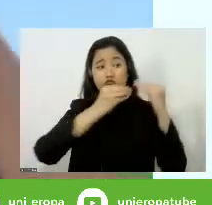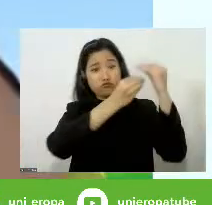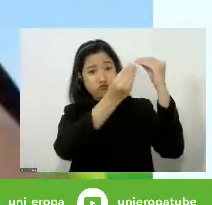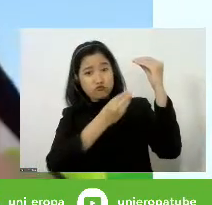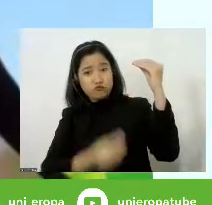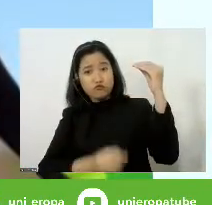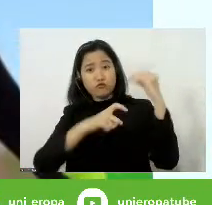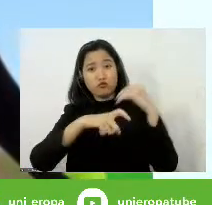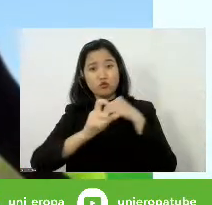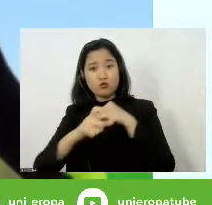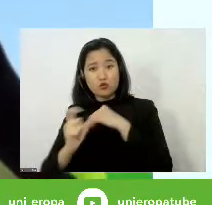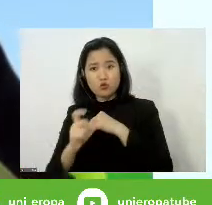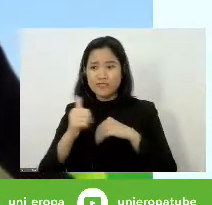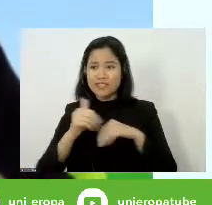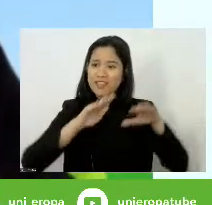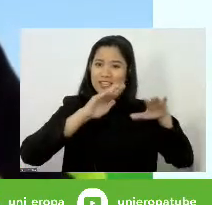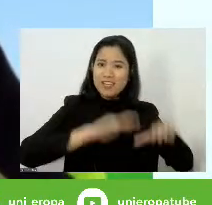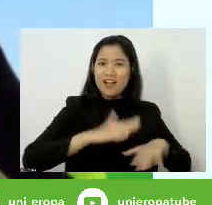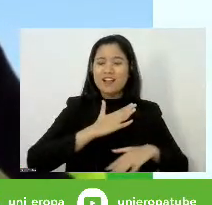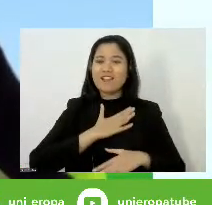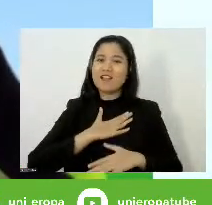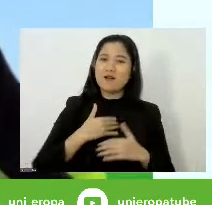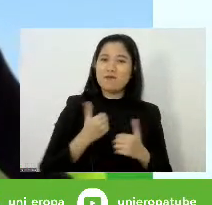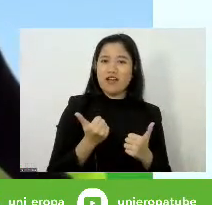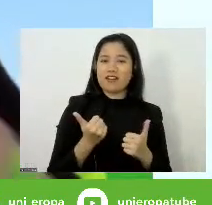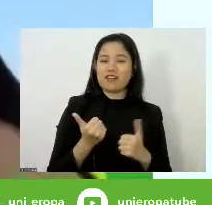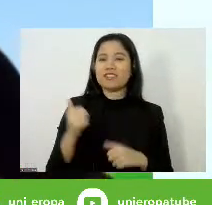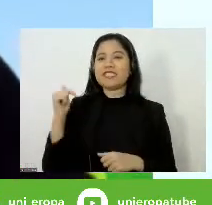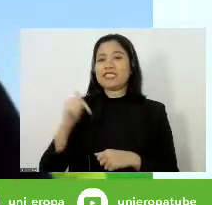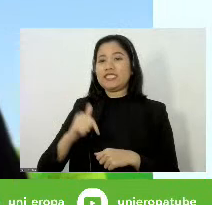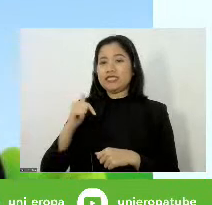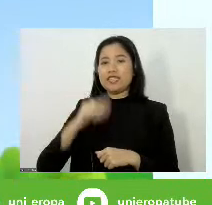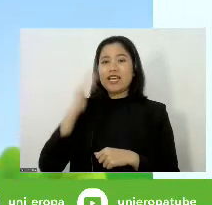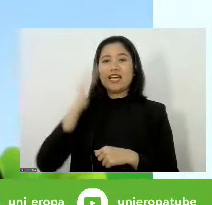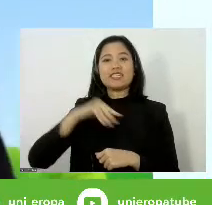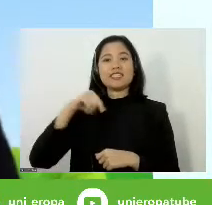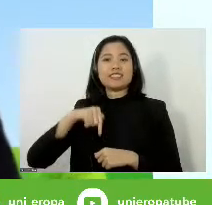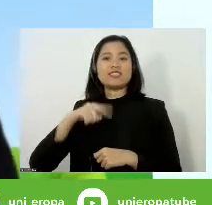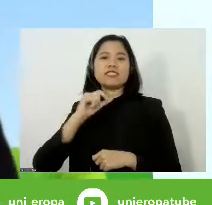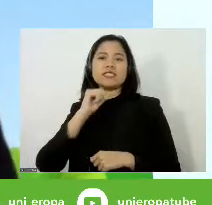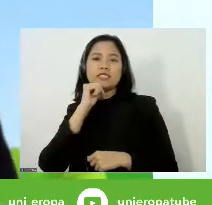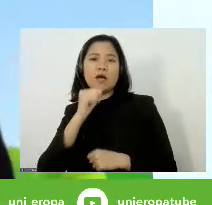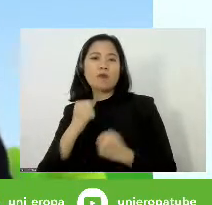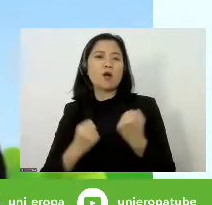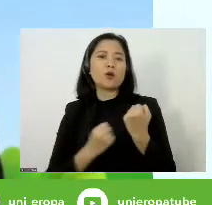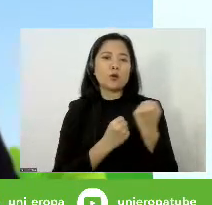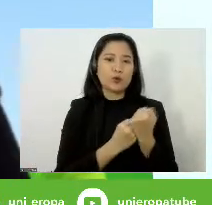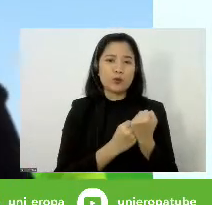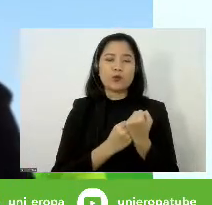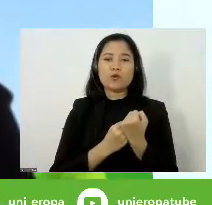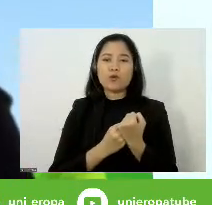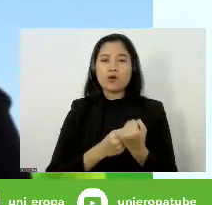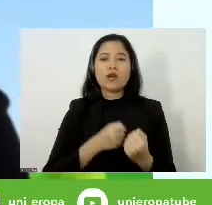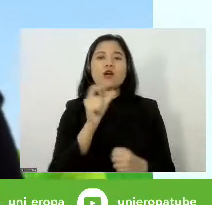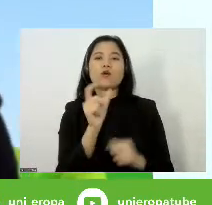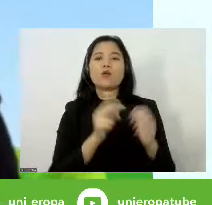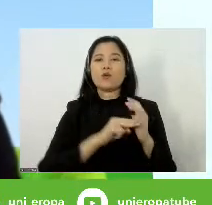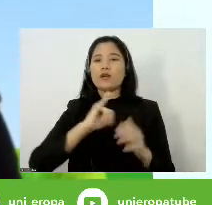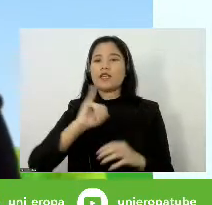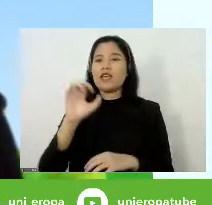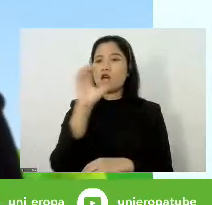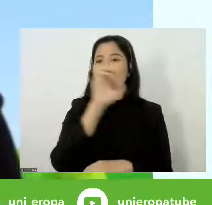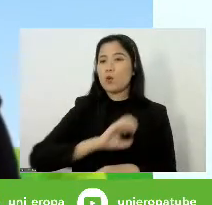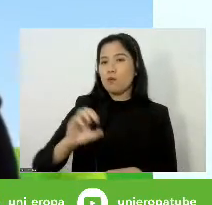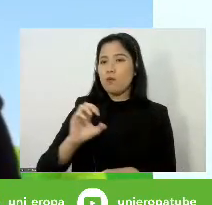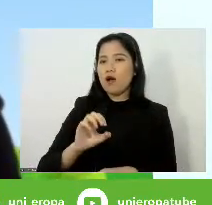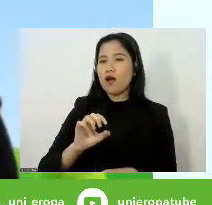Nah itu dia seru banget deh Jadi kegiatan hari ini memang diselenggarakan oleh delegasi Uni Eropa untuk Indonesia dalam rangka